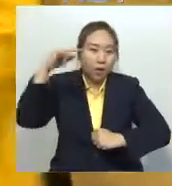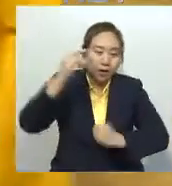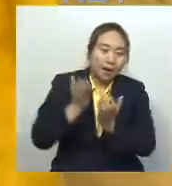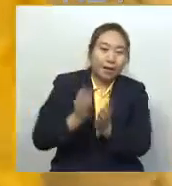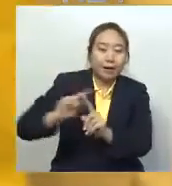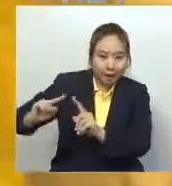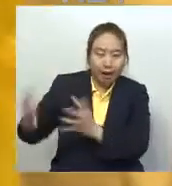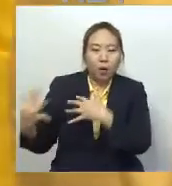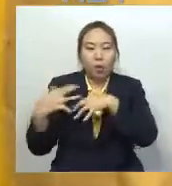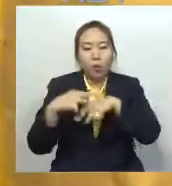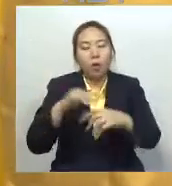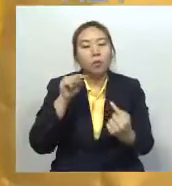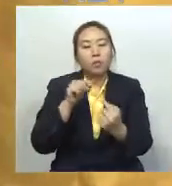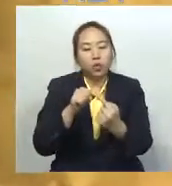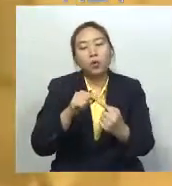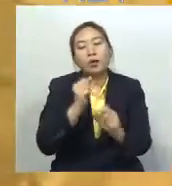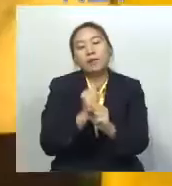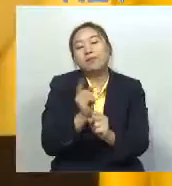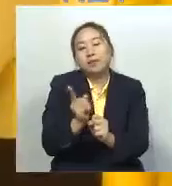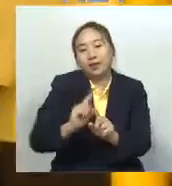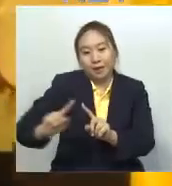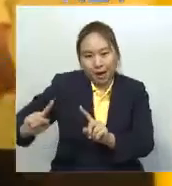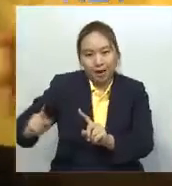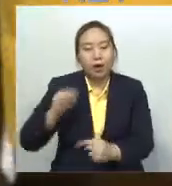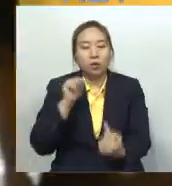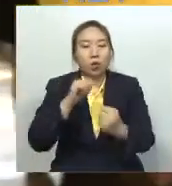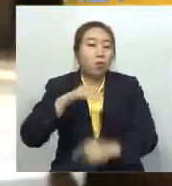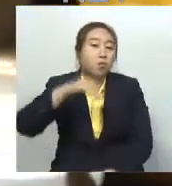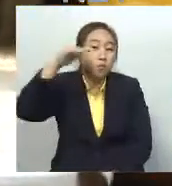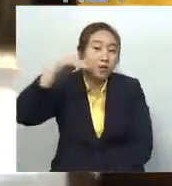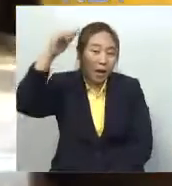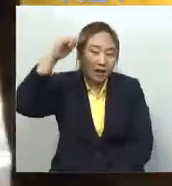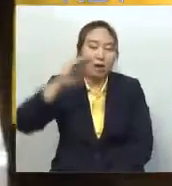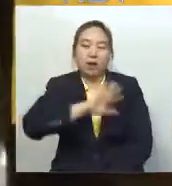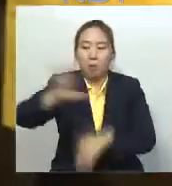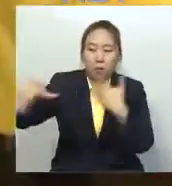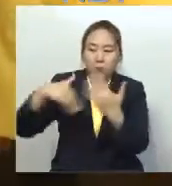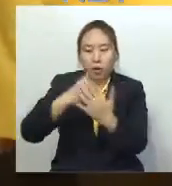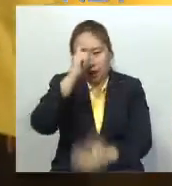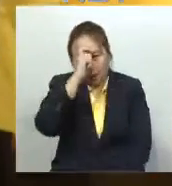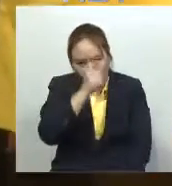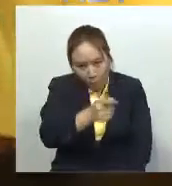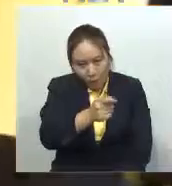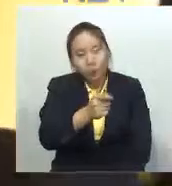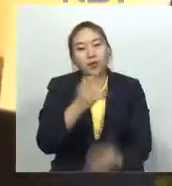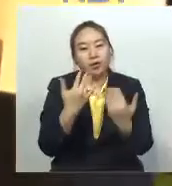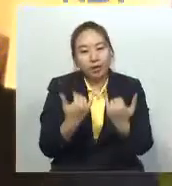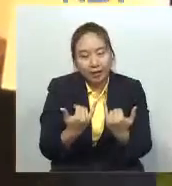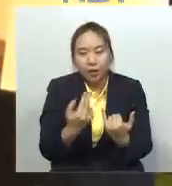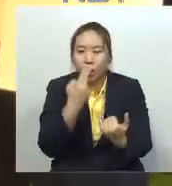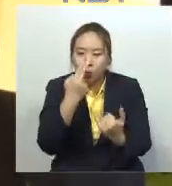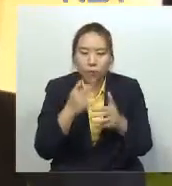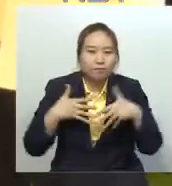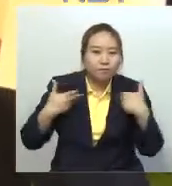ความเป็นสิริมงคลตามธรรมเนียมปฏิบัติและขอพรจากผู้ใหญ่ในบ้านเมืองที่ทุกคนให้ความเคารพนับถือซึ่งบรรยากาศ